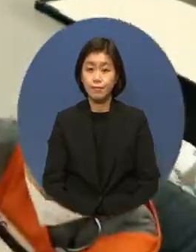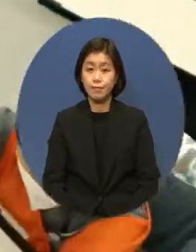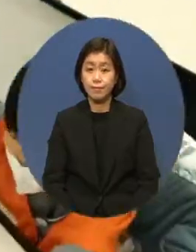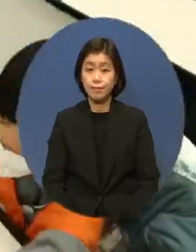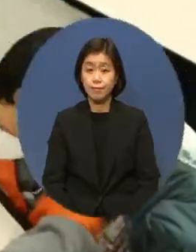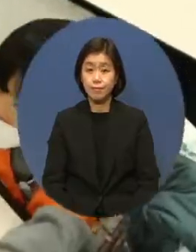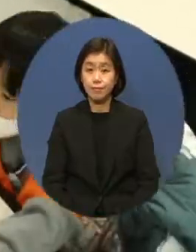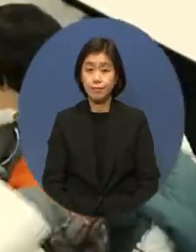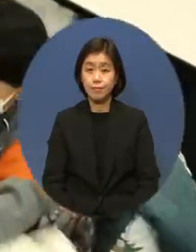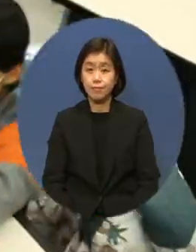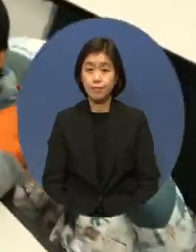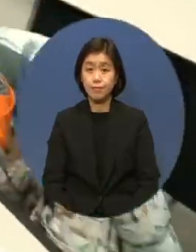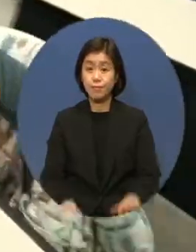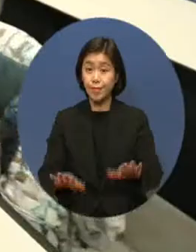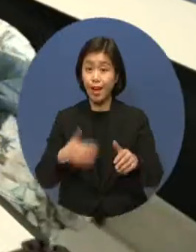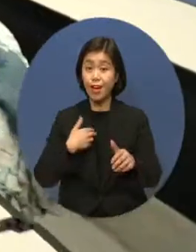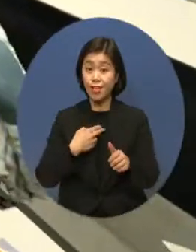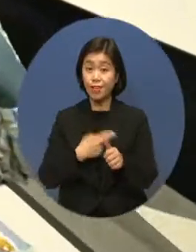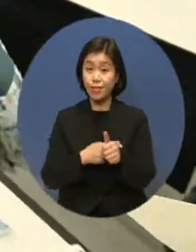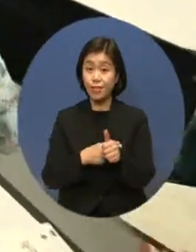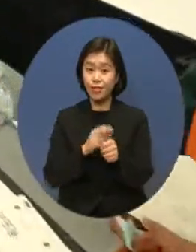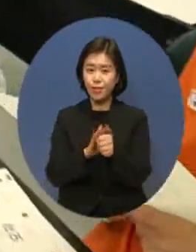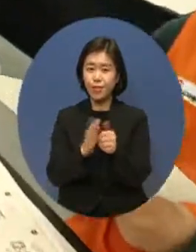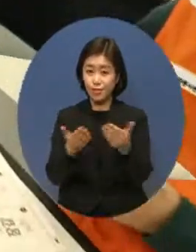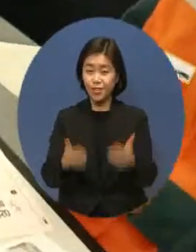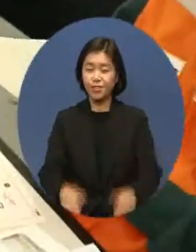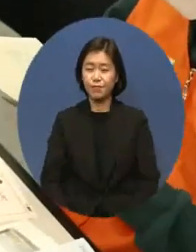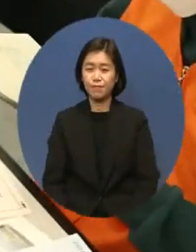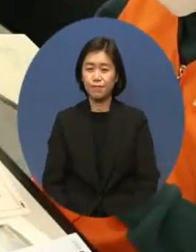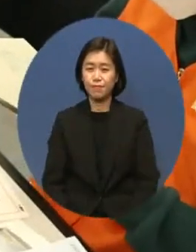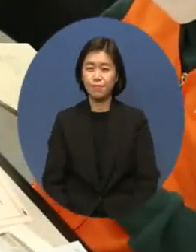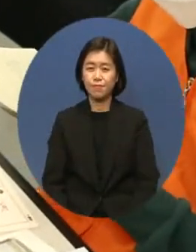이거 잘라, 이거는 선생님이 잘라줄게요.